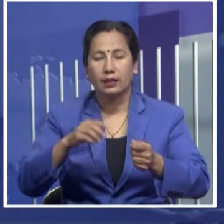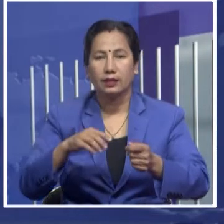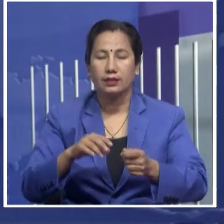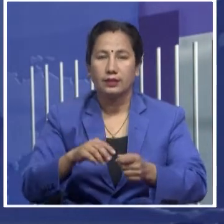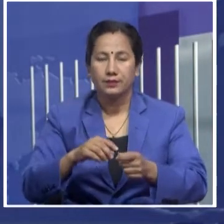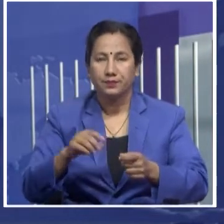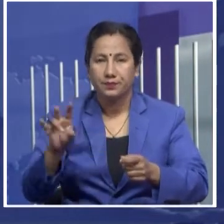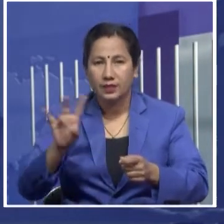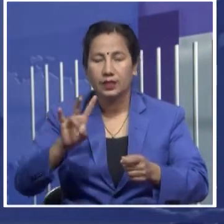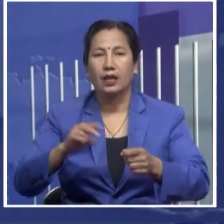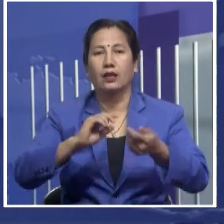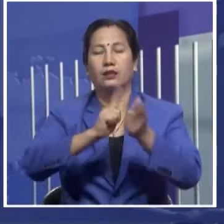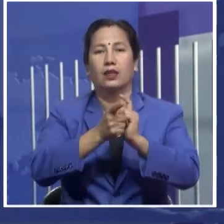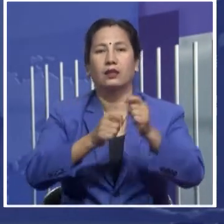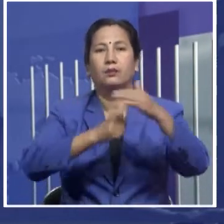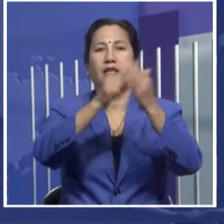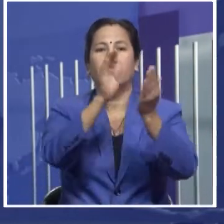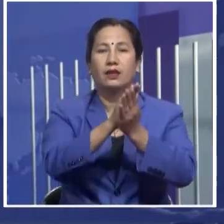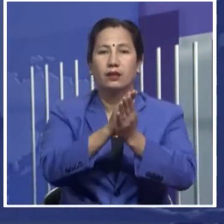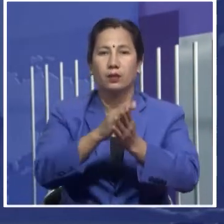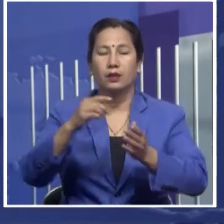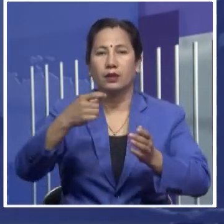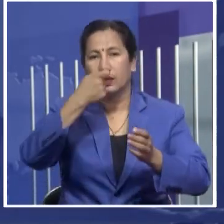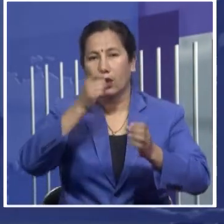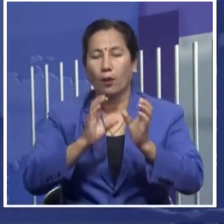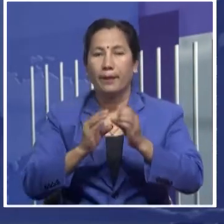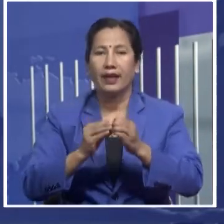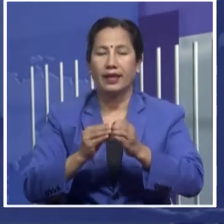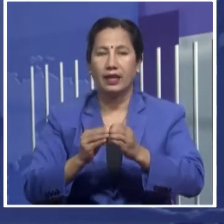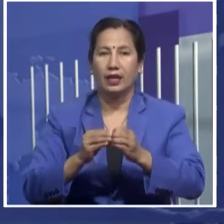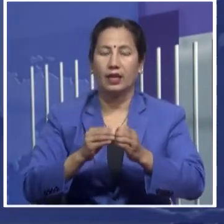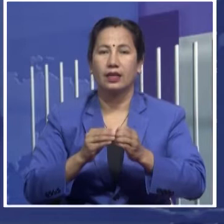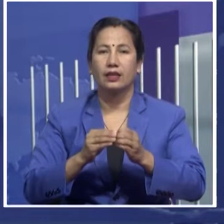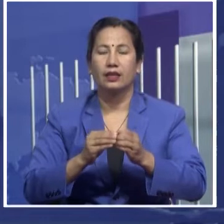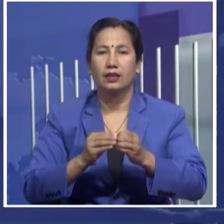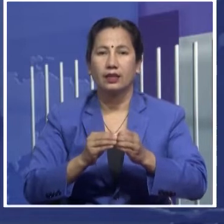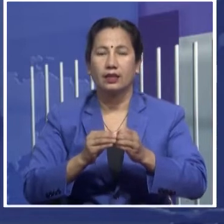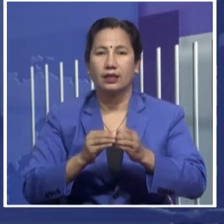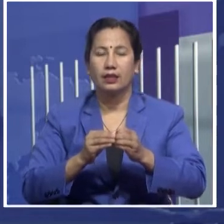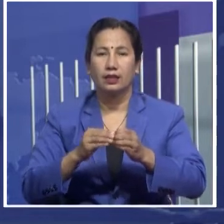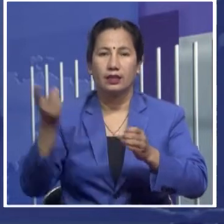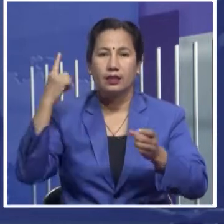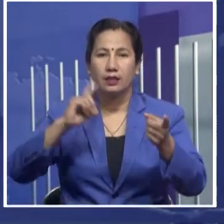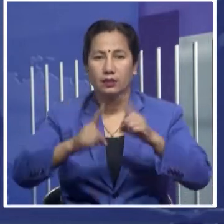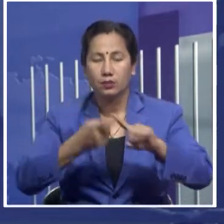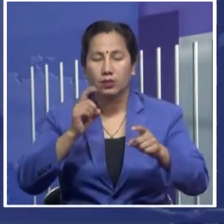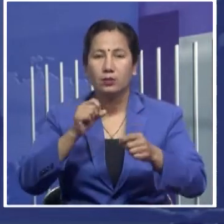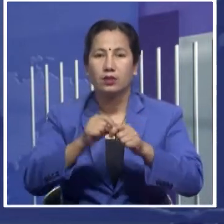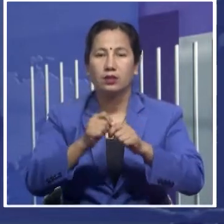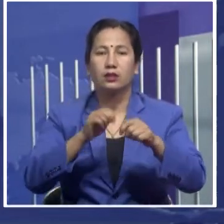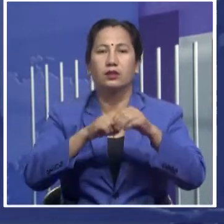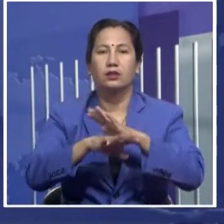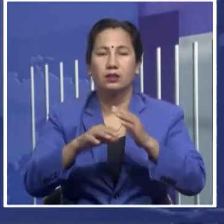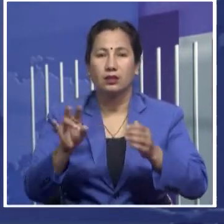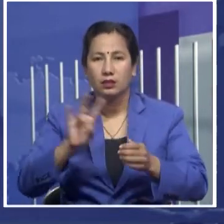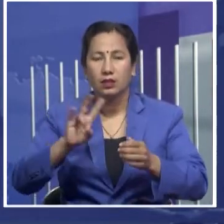सार्ने विषयलाई प्राथमिकतामा राखेको भए पनि गढवा गाउँपालिका स्थित गोबरडिहामा संरचना बनि नसक्दा सञ्चालनमा